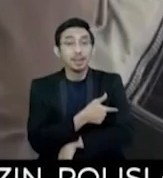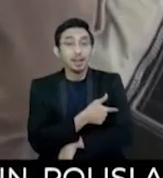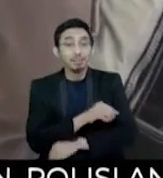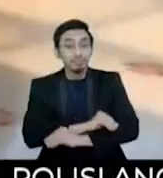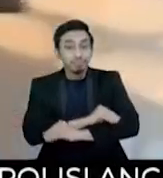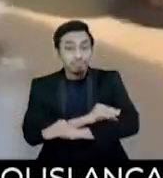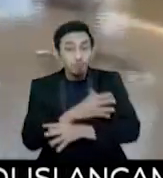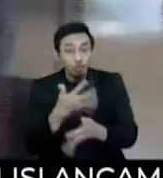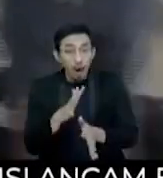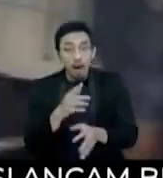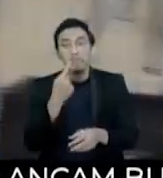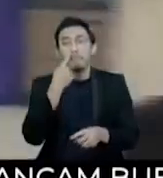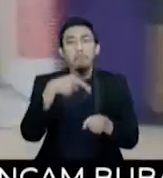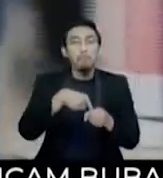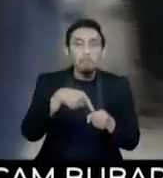vaksin booster.